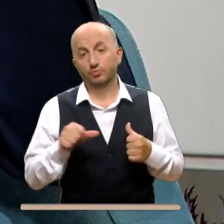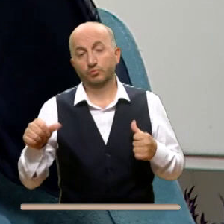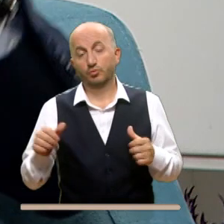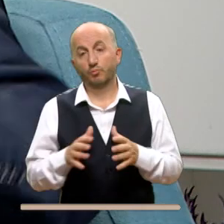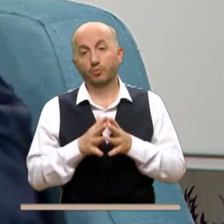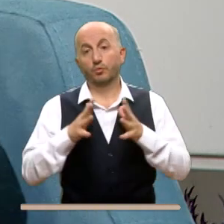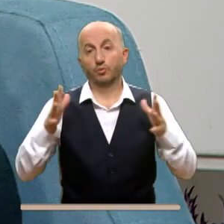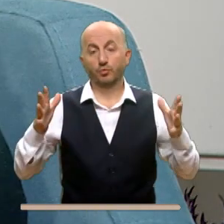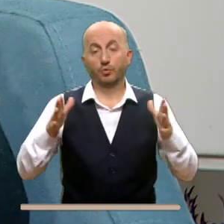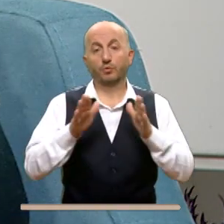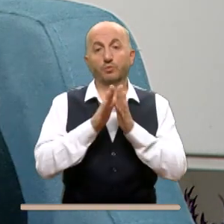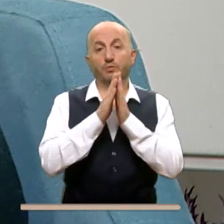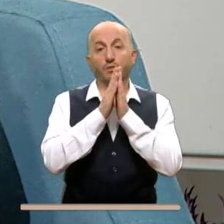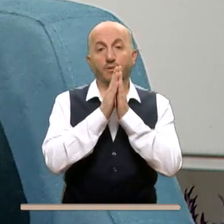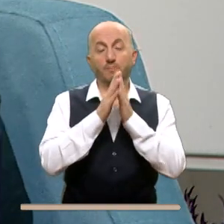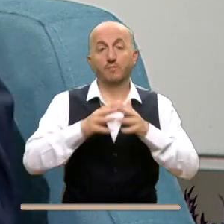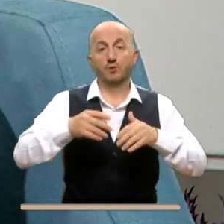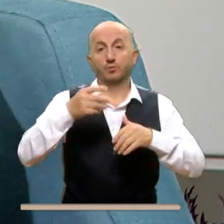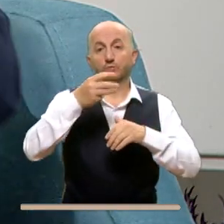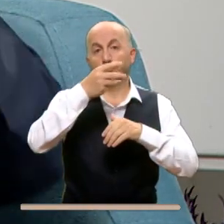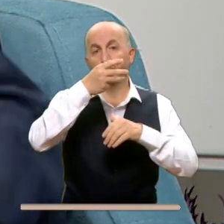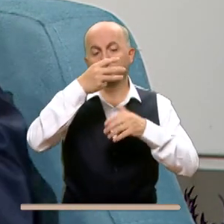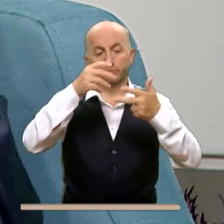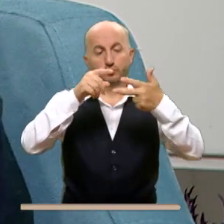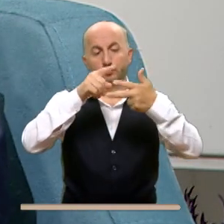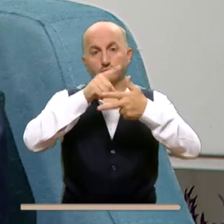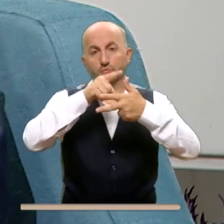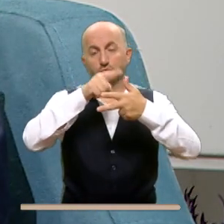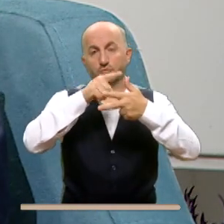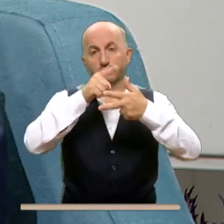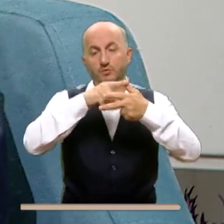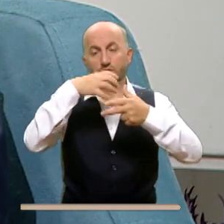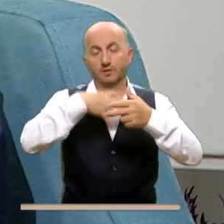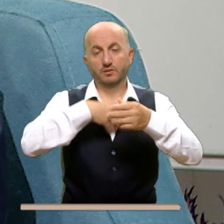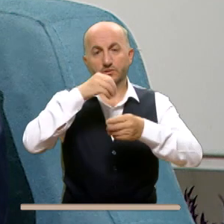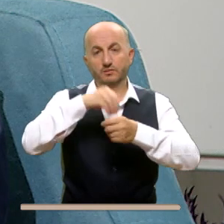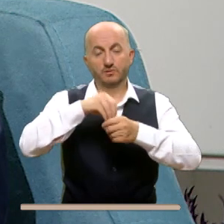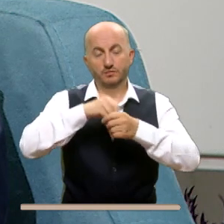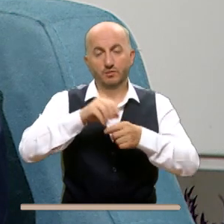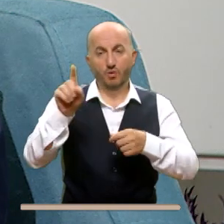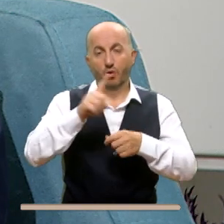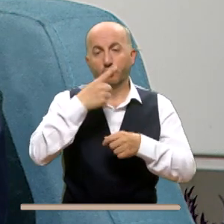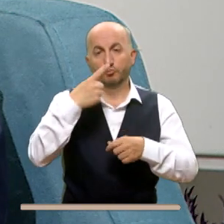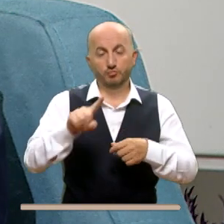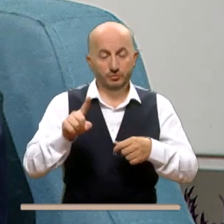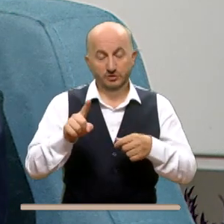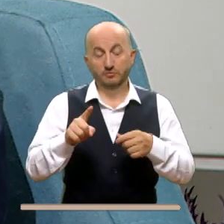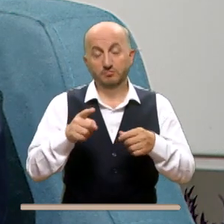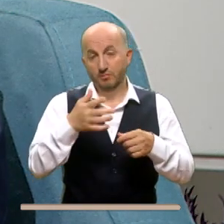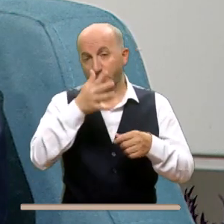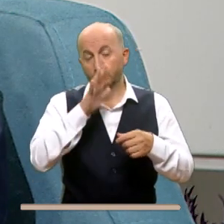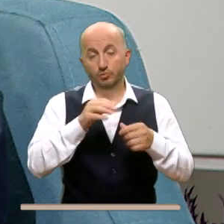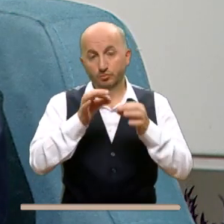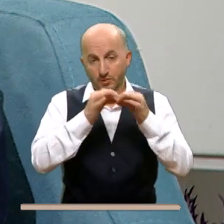binanın üst 3 katında kendi içinde müstakil 10.500 metrekare kapalı alana sahip.